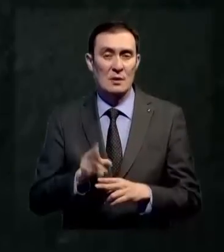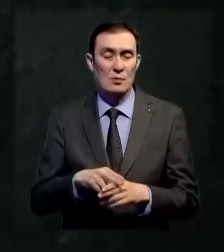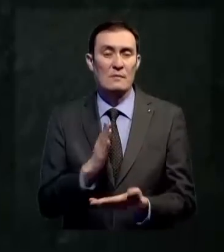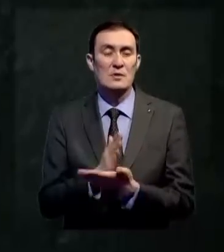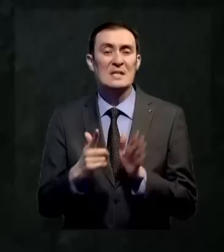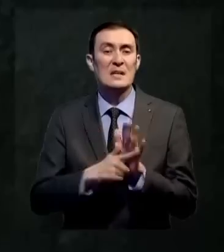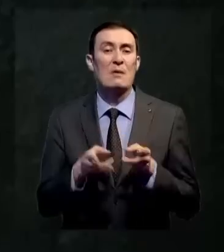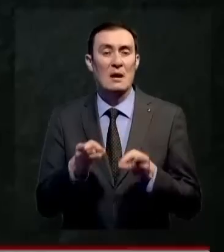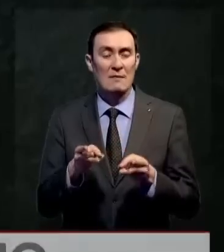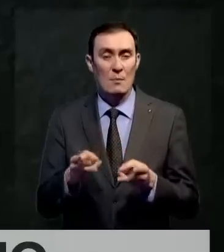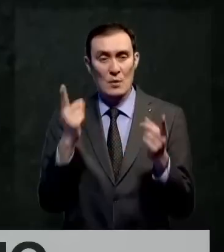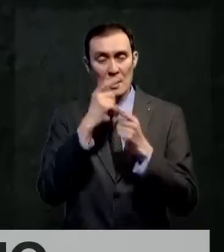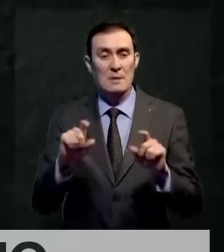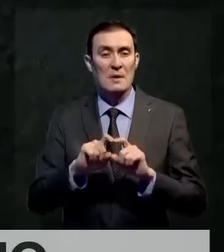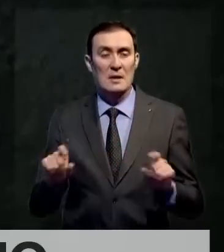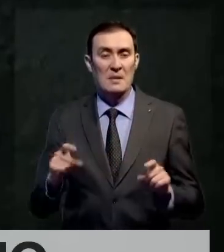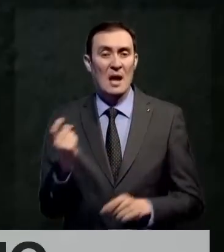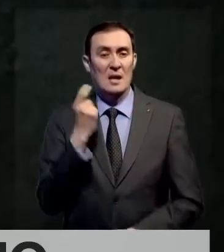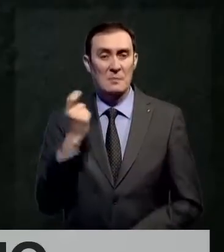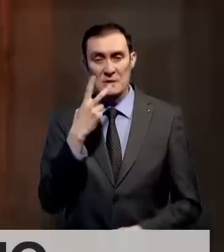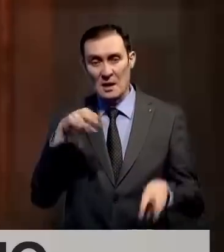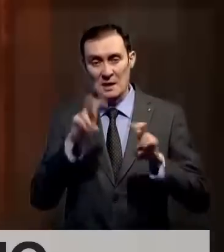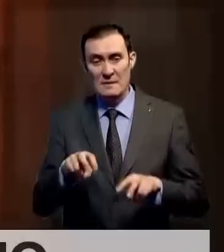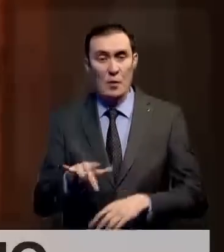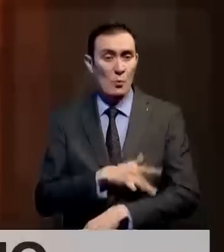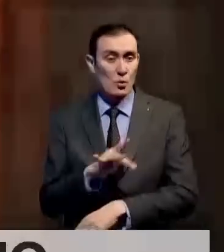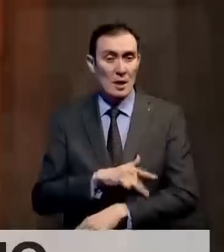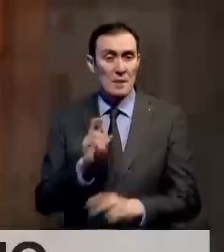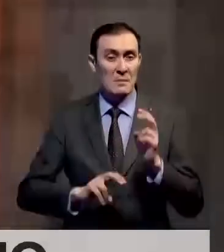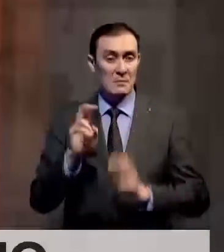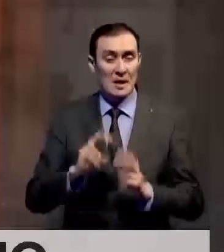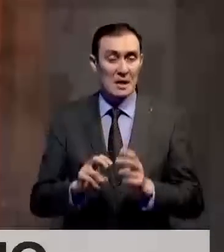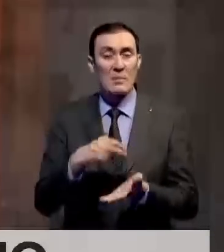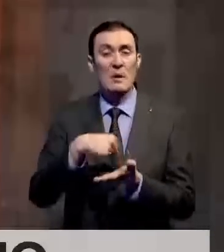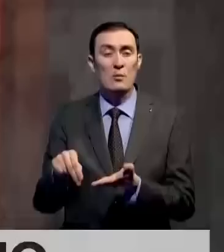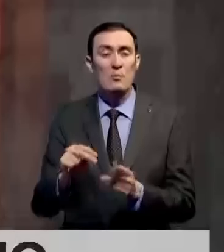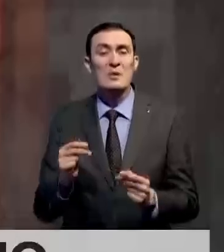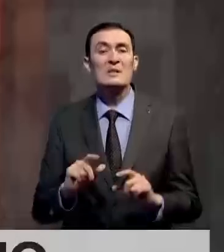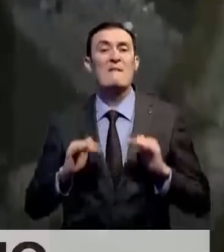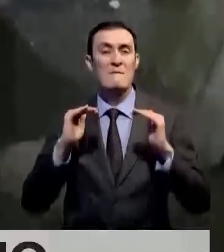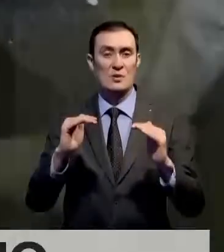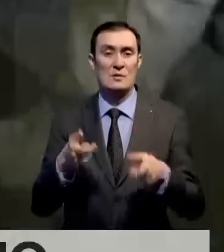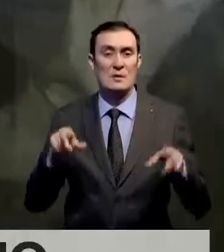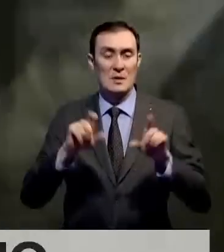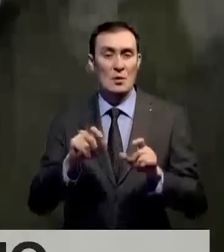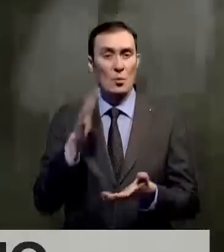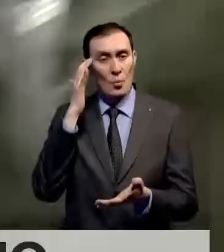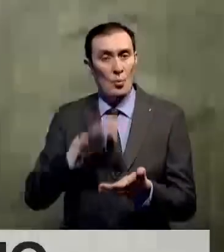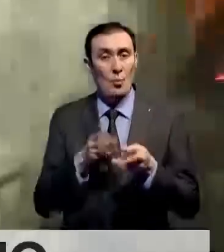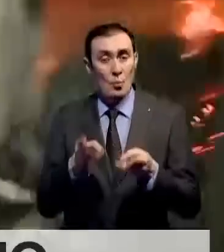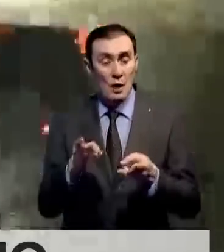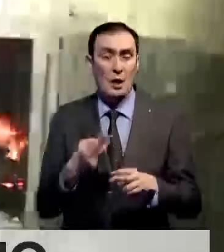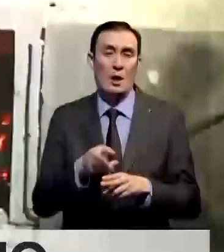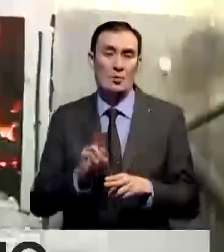7 котельных. По данным Департамента экономических расследований, коммунальное предприятие приобрело по завышенной цене уголь, который